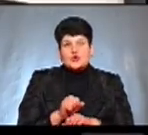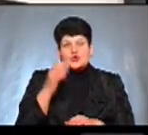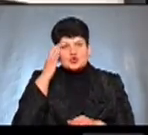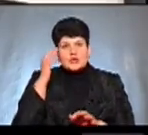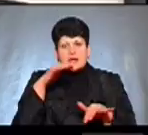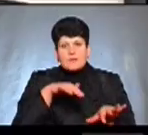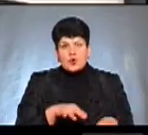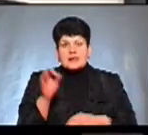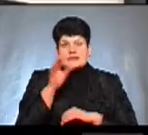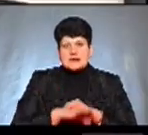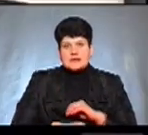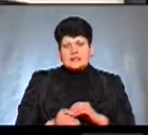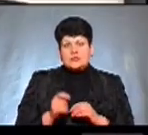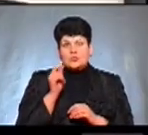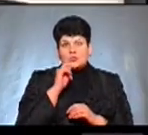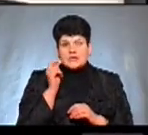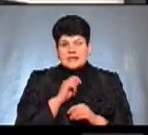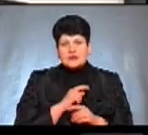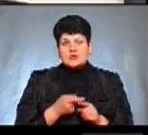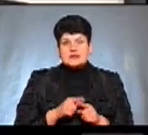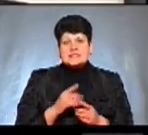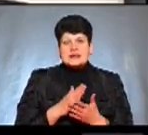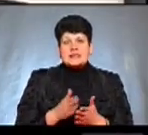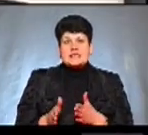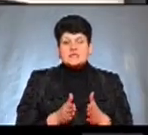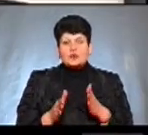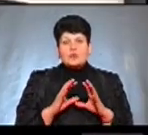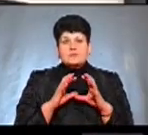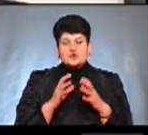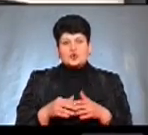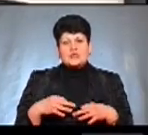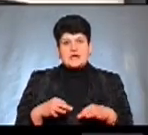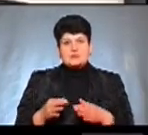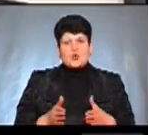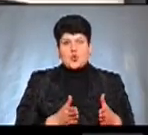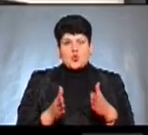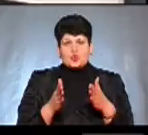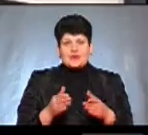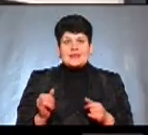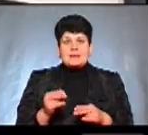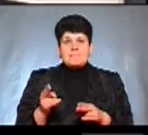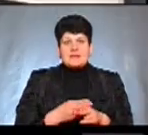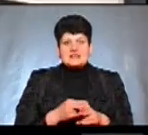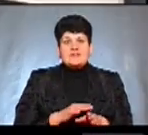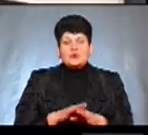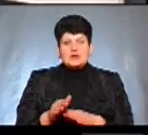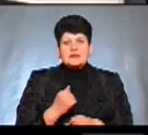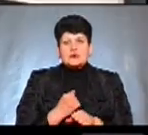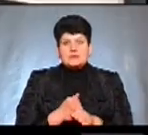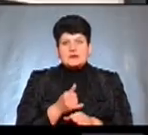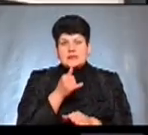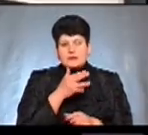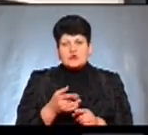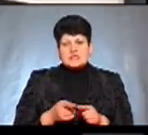України. Власне, якраз цей міст знаходиться на шляху цього міжнародного транспортного коридору. І без виконання робіт, знову-таки, не можна і